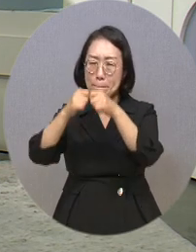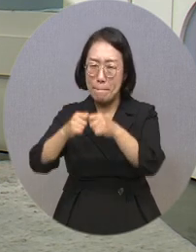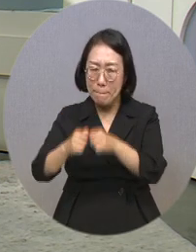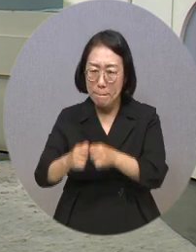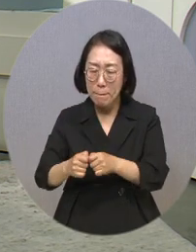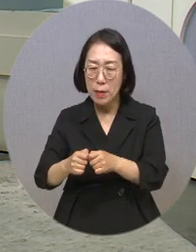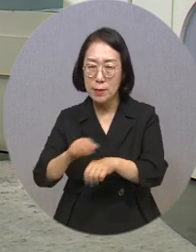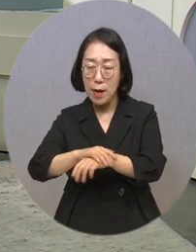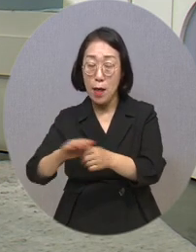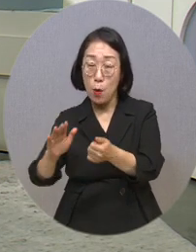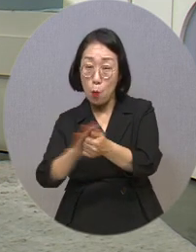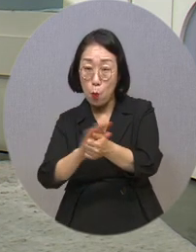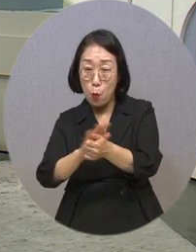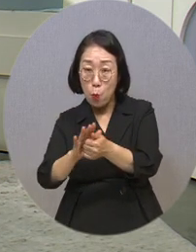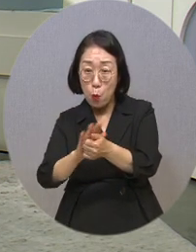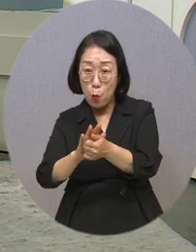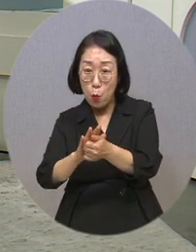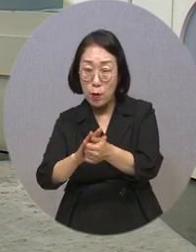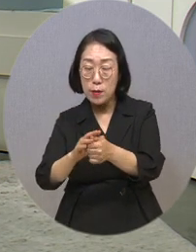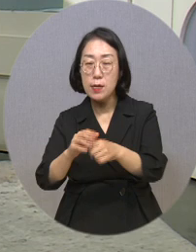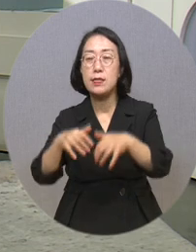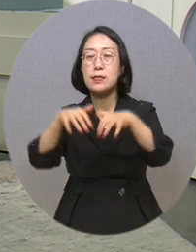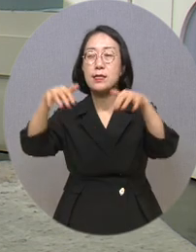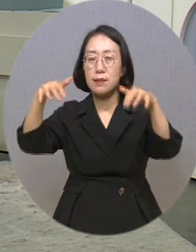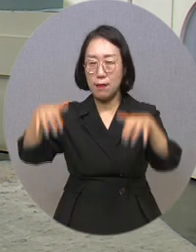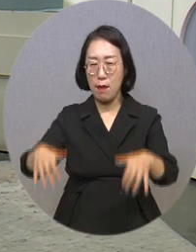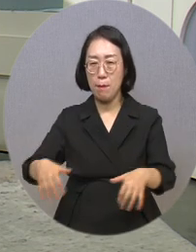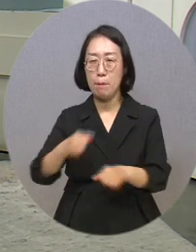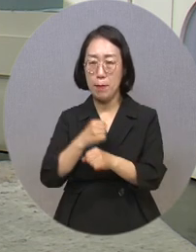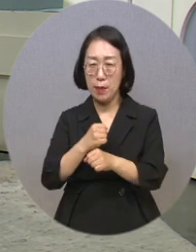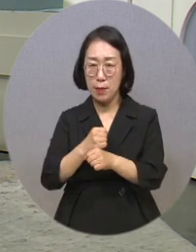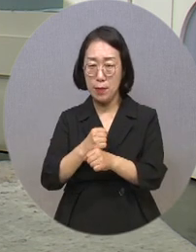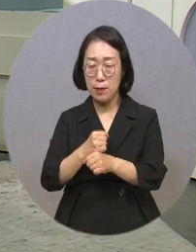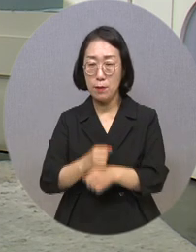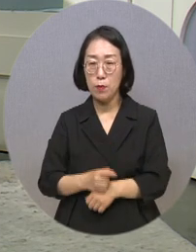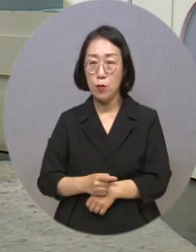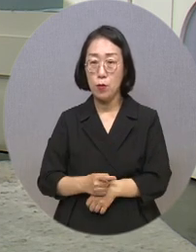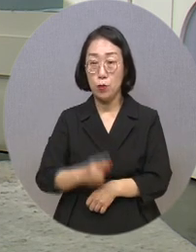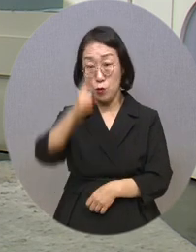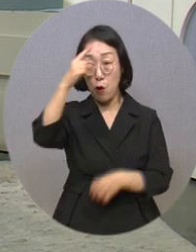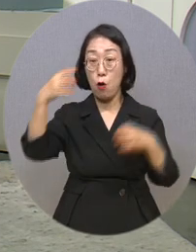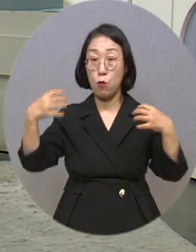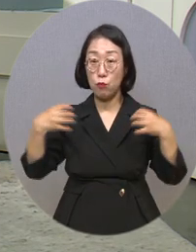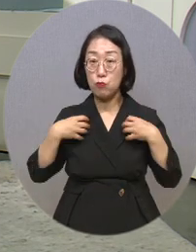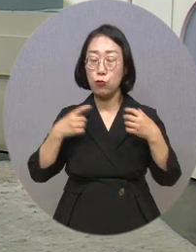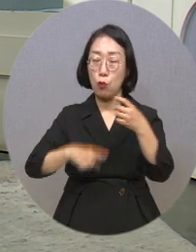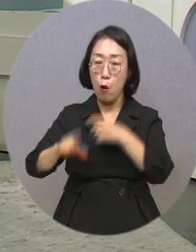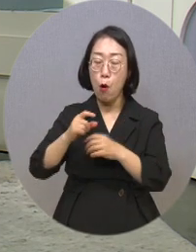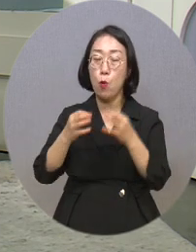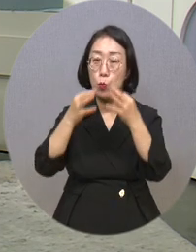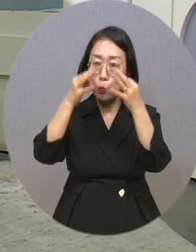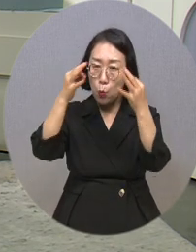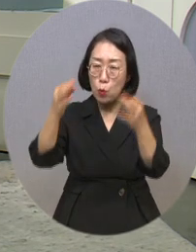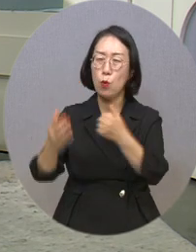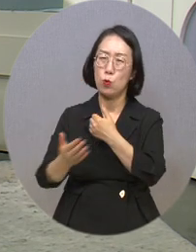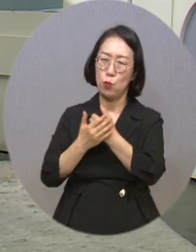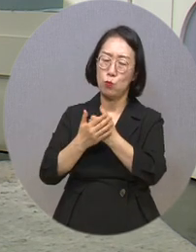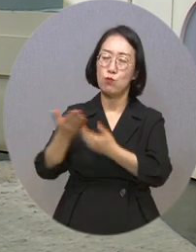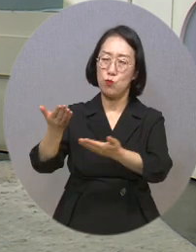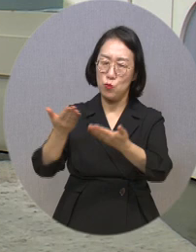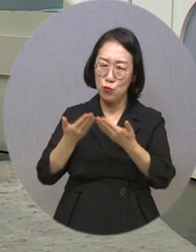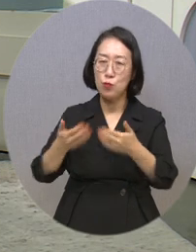잘 케어할 수 있는 그런 시스템을 만들 수 있도록 조금 저기 국가 정부에서 조금 더 노력해야 될 때가 아닌가